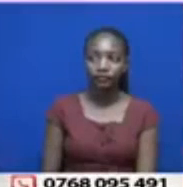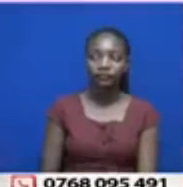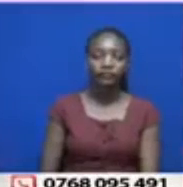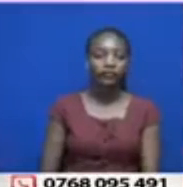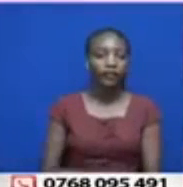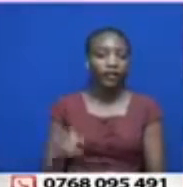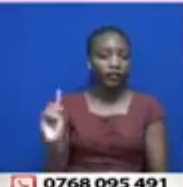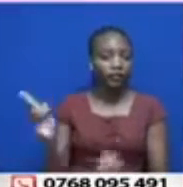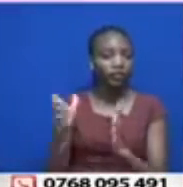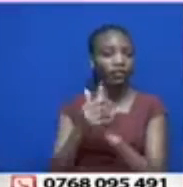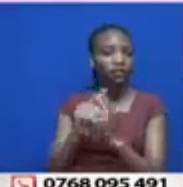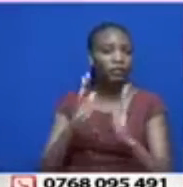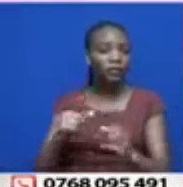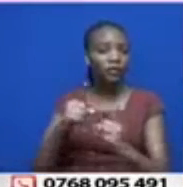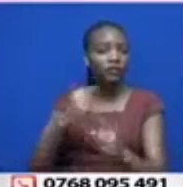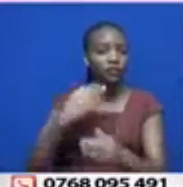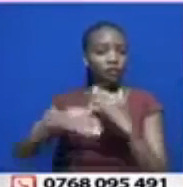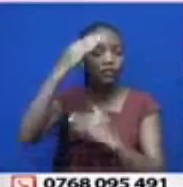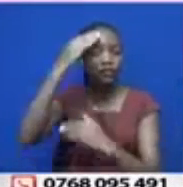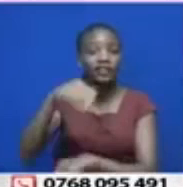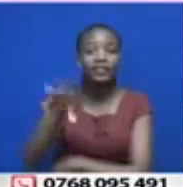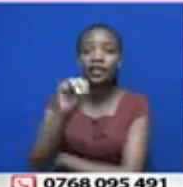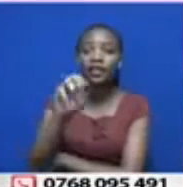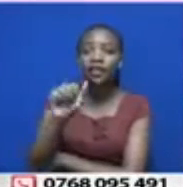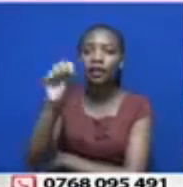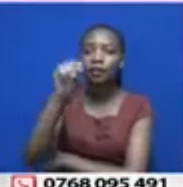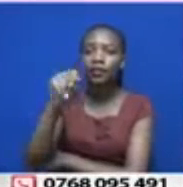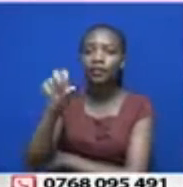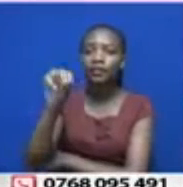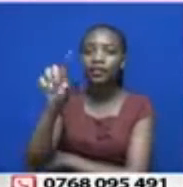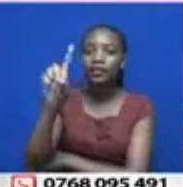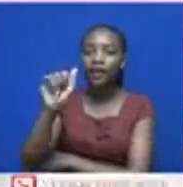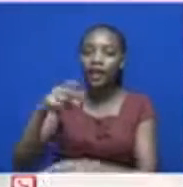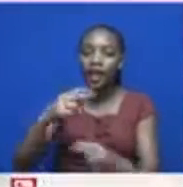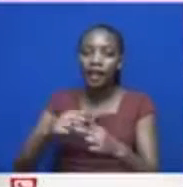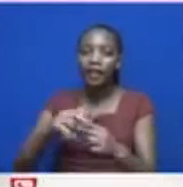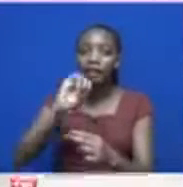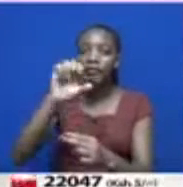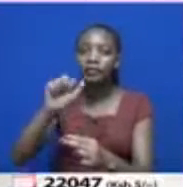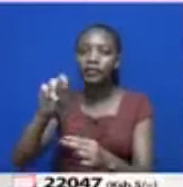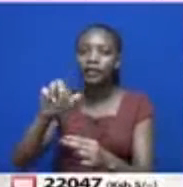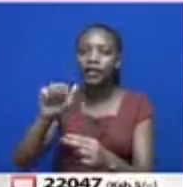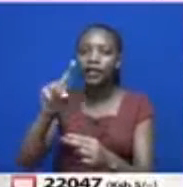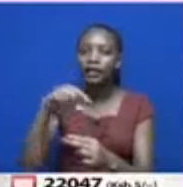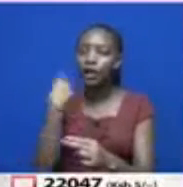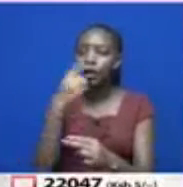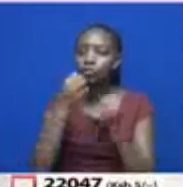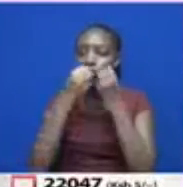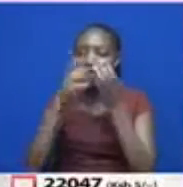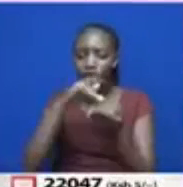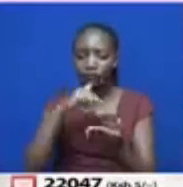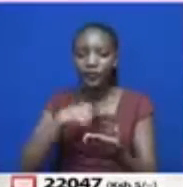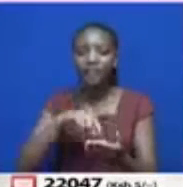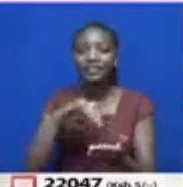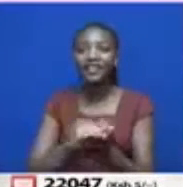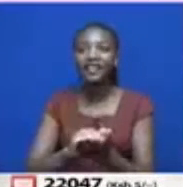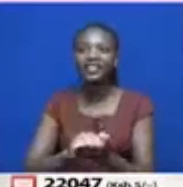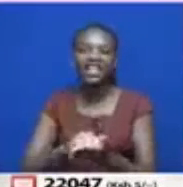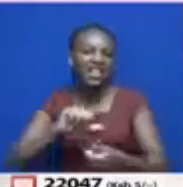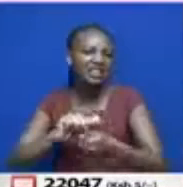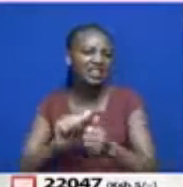wa chuo kikuu cha Masinde Muliro anafahamika kama Gerard Majani, ambaye ameweza tu kutuarifu ya kwamba hili halitabadilisha